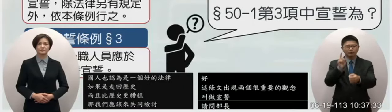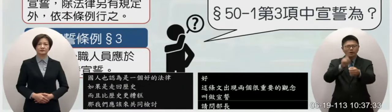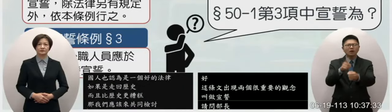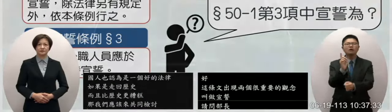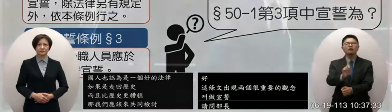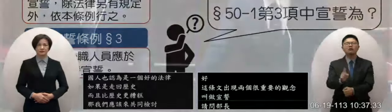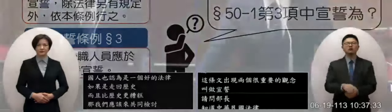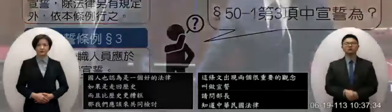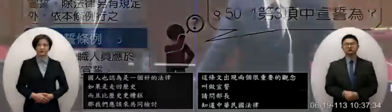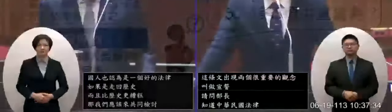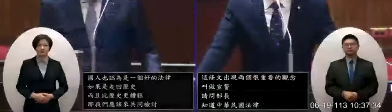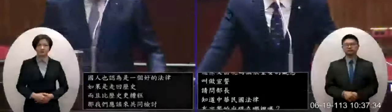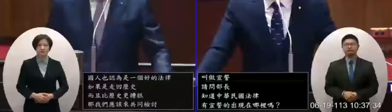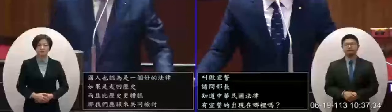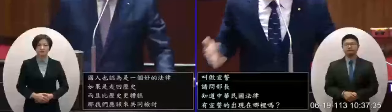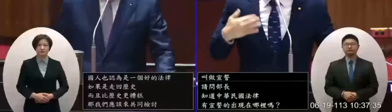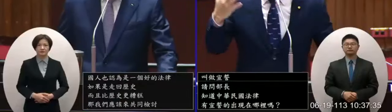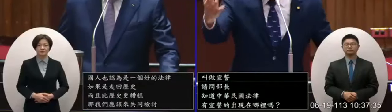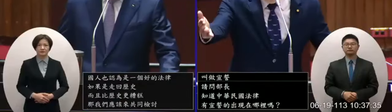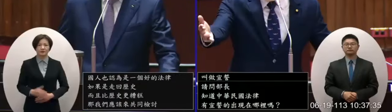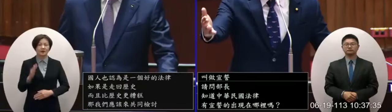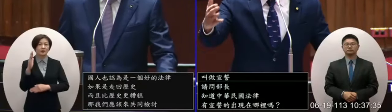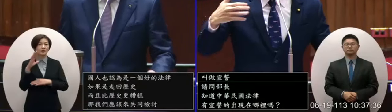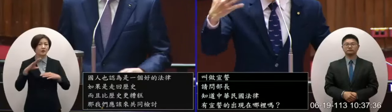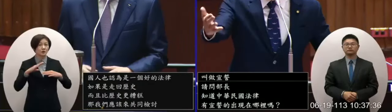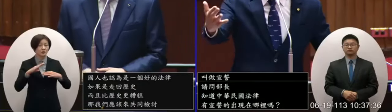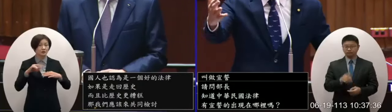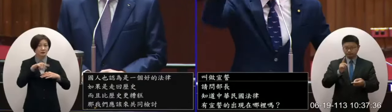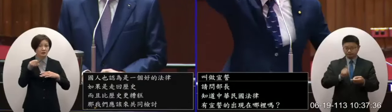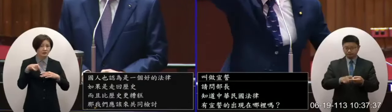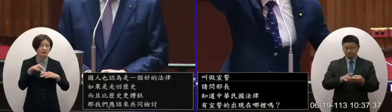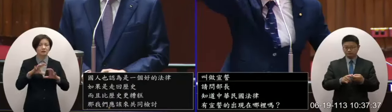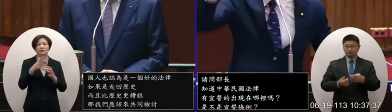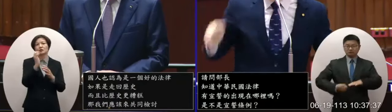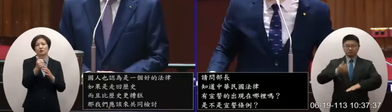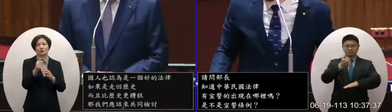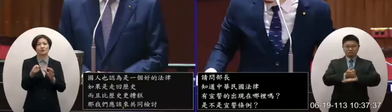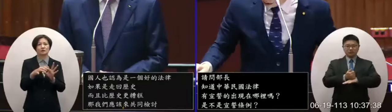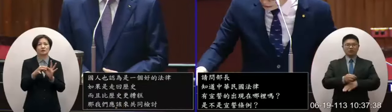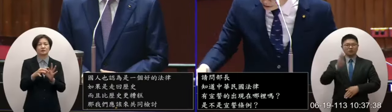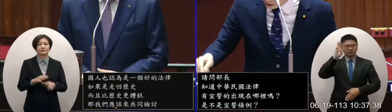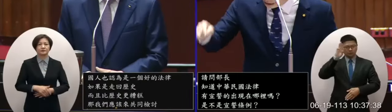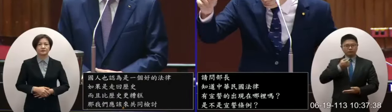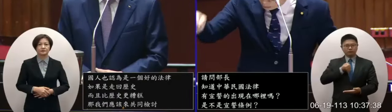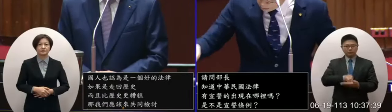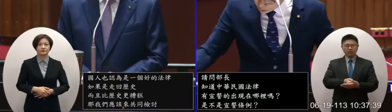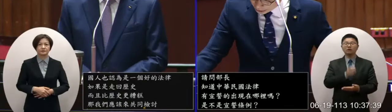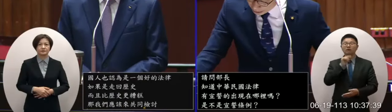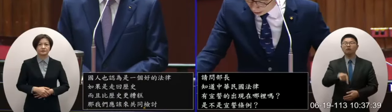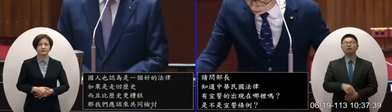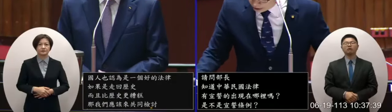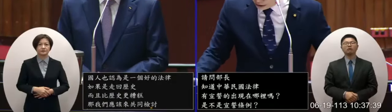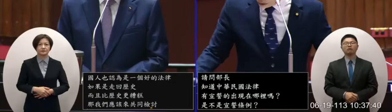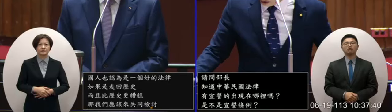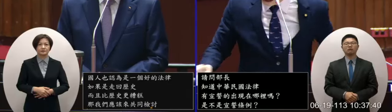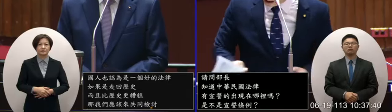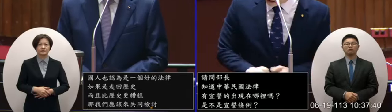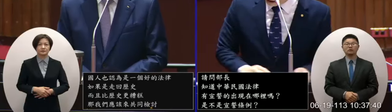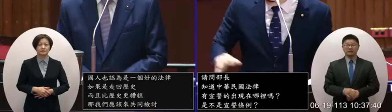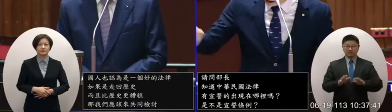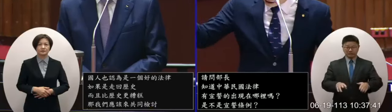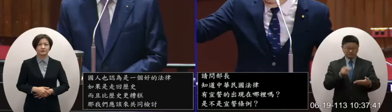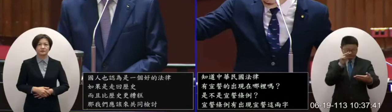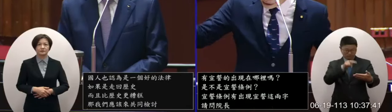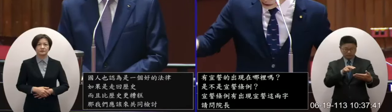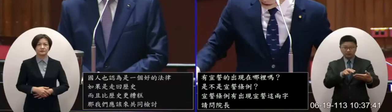的？ 是官员总统 对就职的时候宣誓效忠的。但是呢，我们目前啊所看